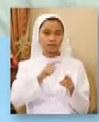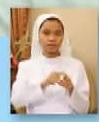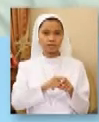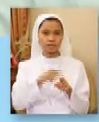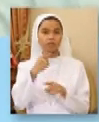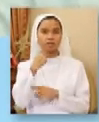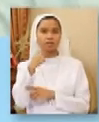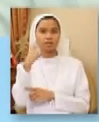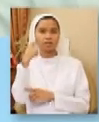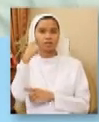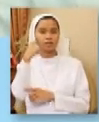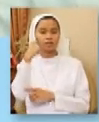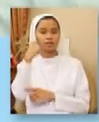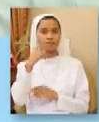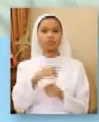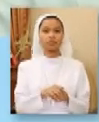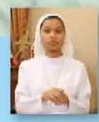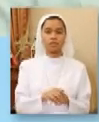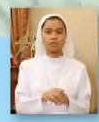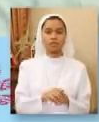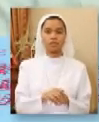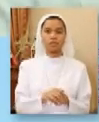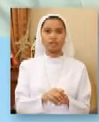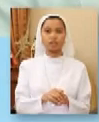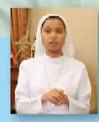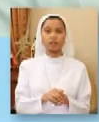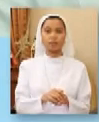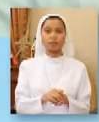aki, mga kapataan, meron speech,